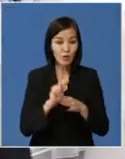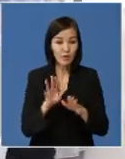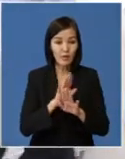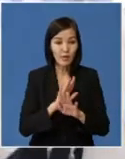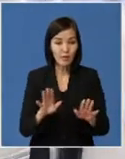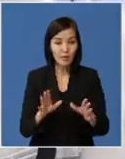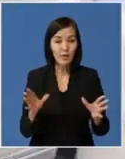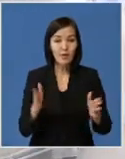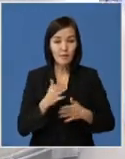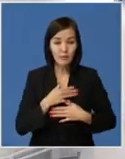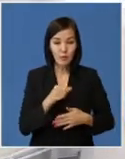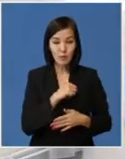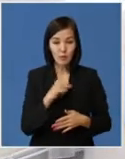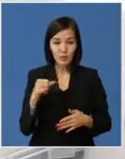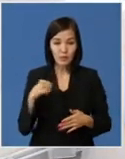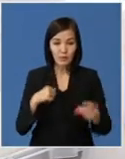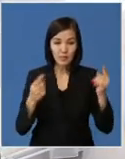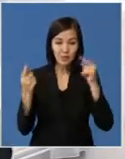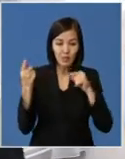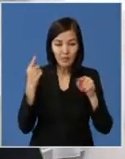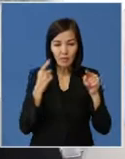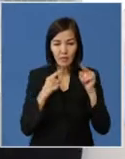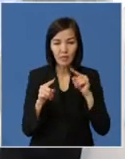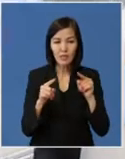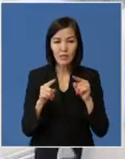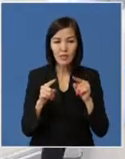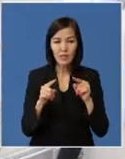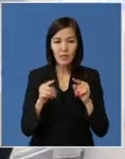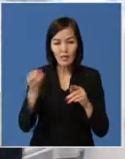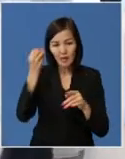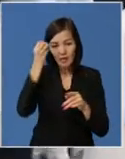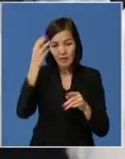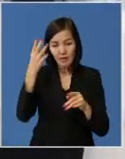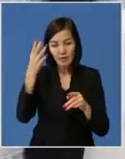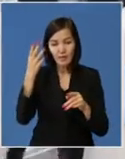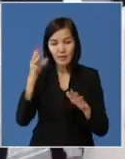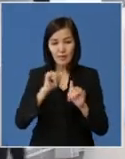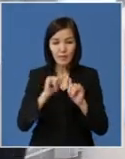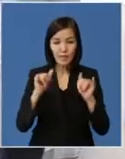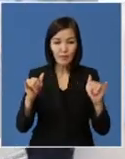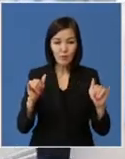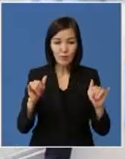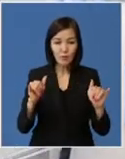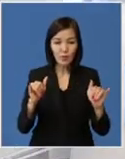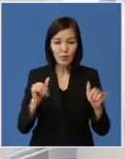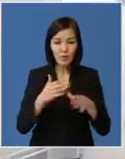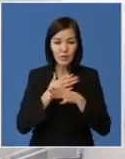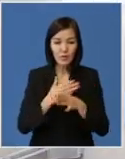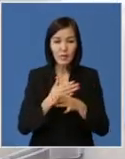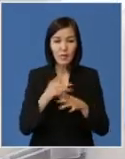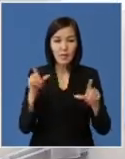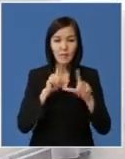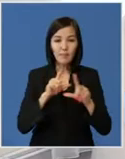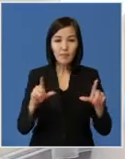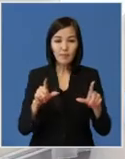біз өзіміздің жеке дара қабілеттерімізді көрсету арқылы жалпы мектепшілік